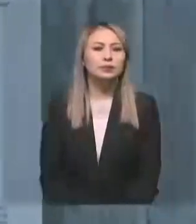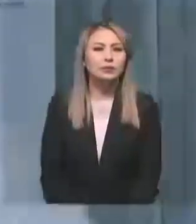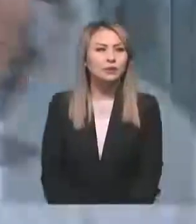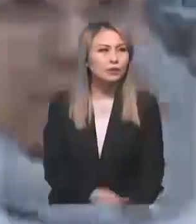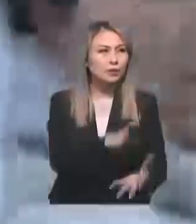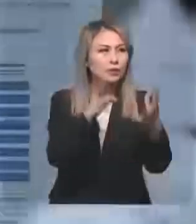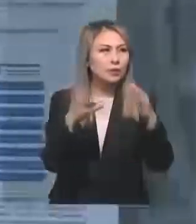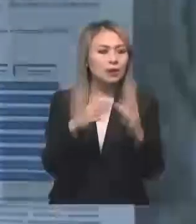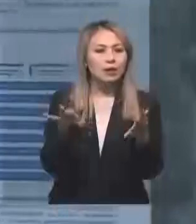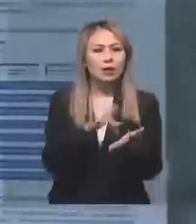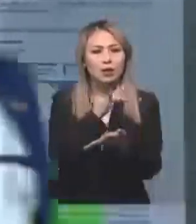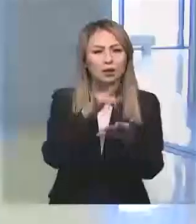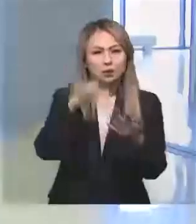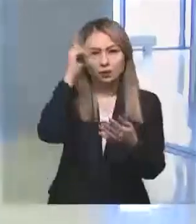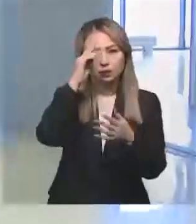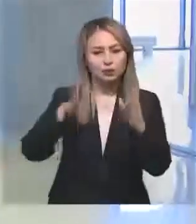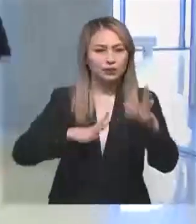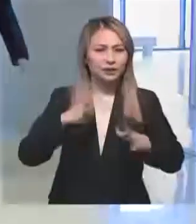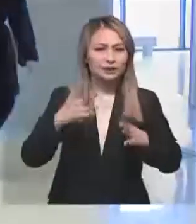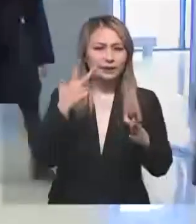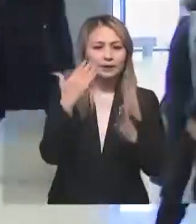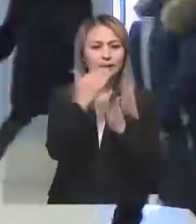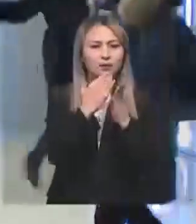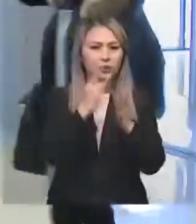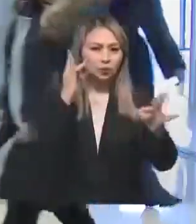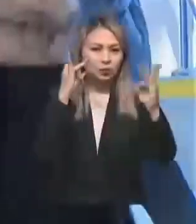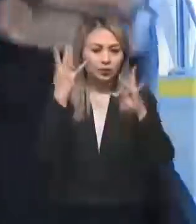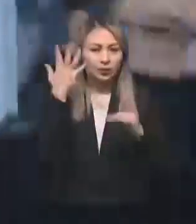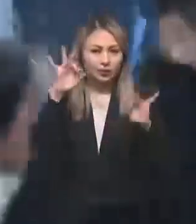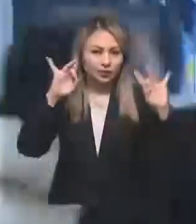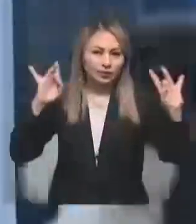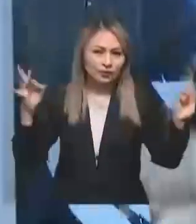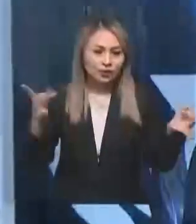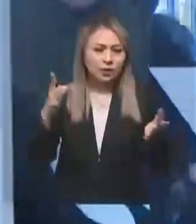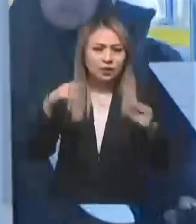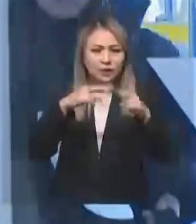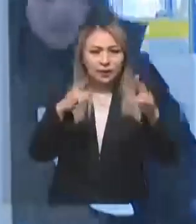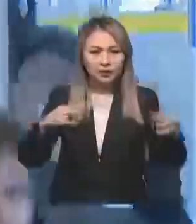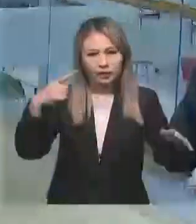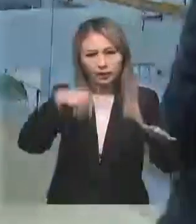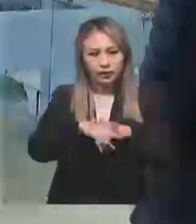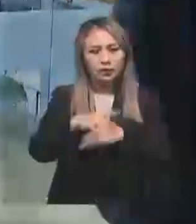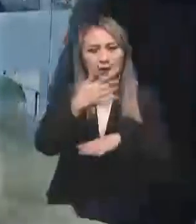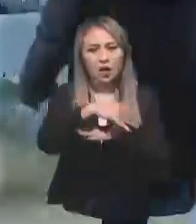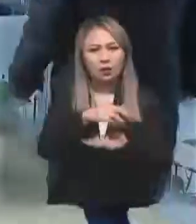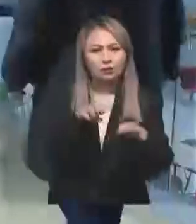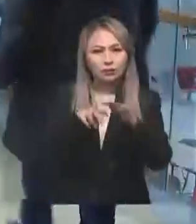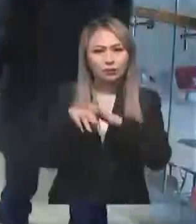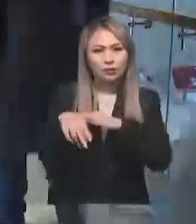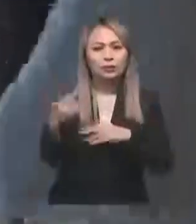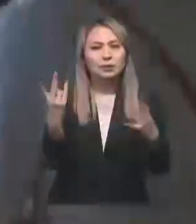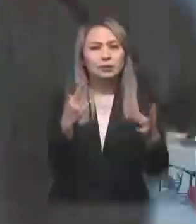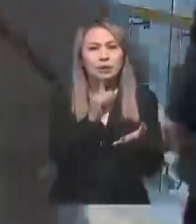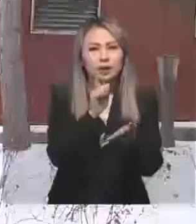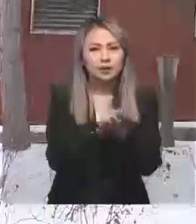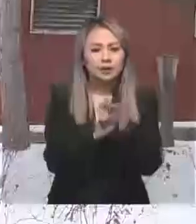Жалпы қалалық сейсмикалық жаттығу үш кезең бойынша өтті. Дабыл даусы қосыла сала ғимарат ішіндегі адамдардың бәрі сыртқа шығарылды. Төтенше жағдай кезінде әрекет